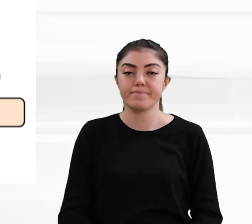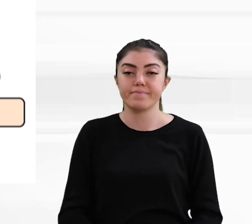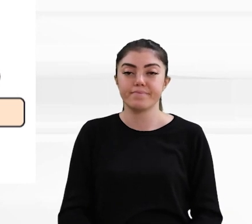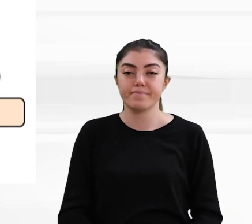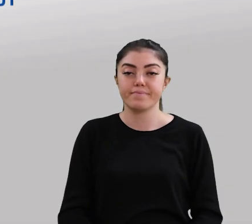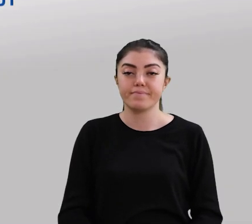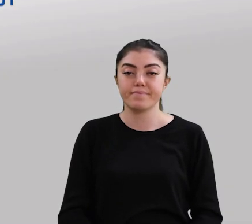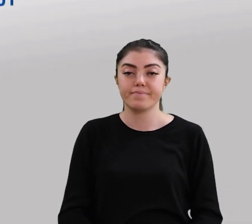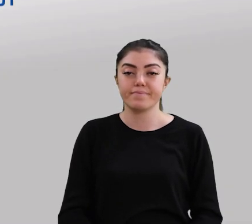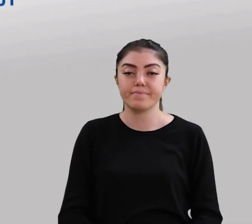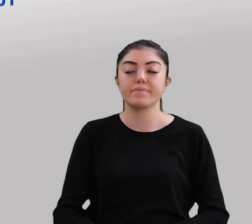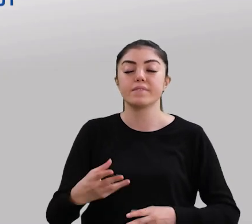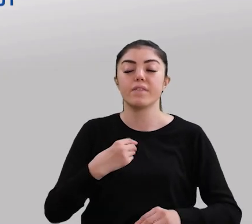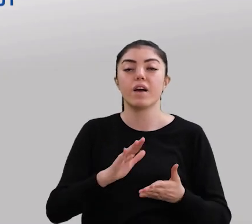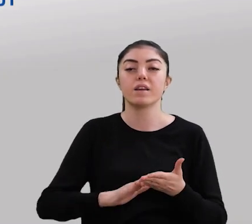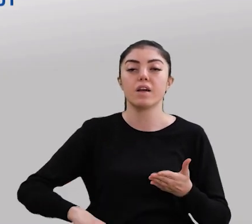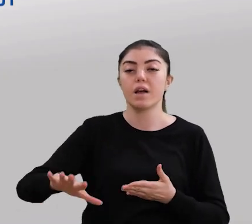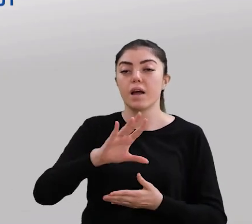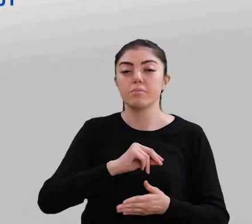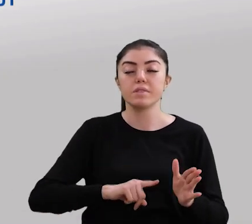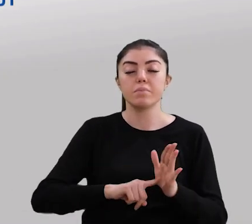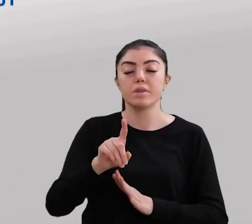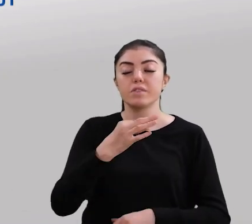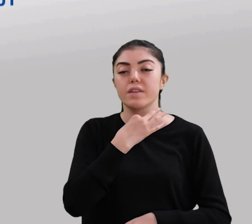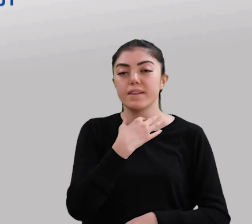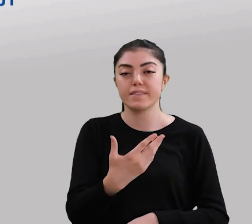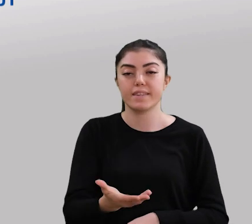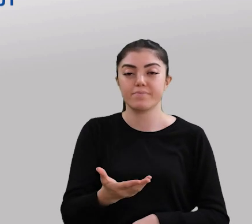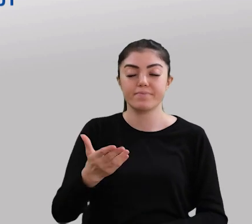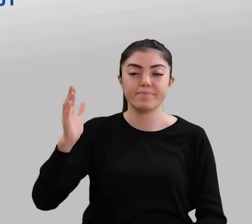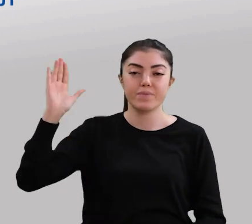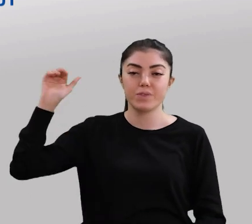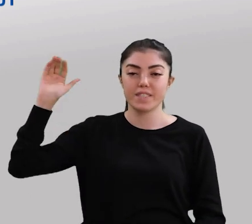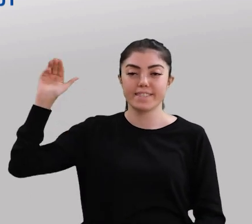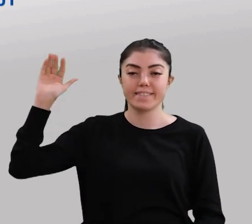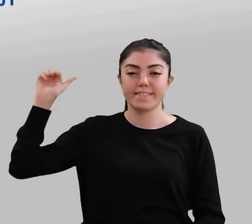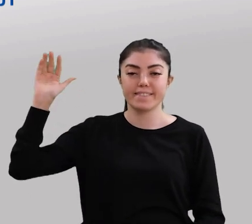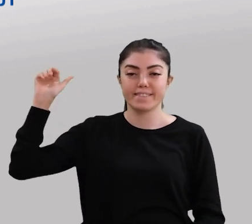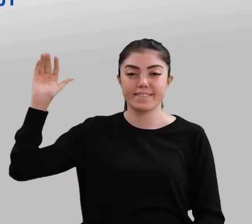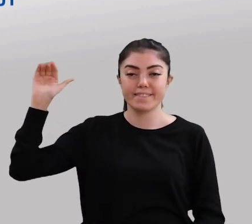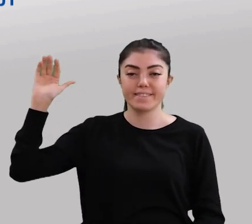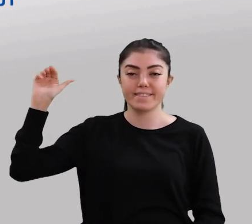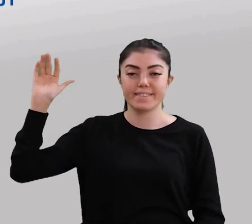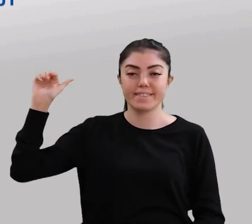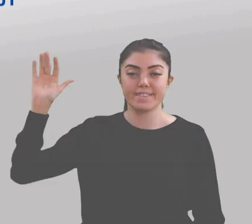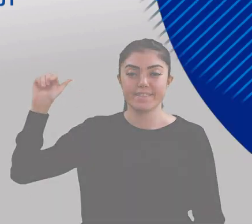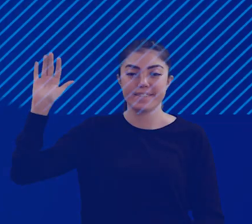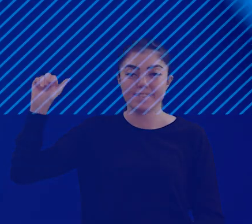olmaz sevgili öğrenciler çalışmalarınızda başarılar dileriz